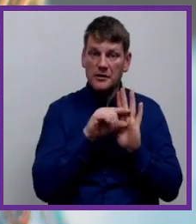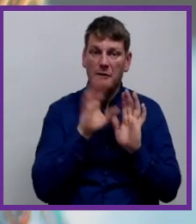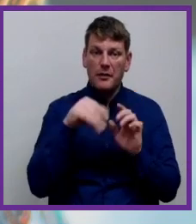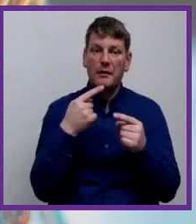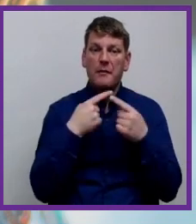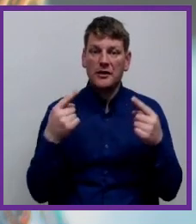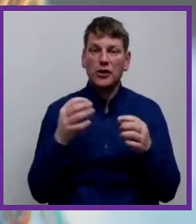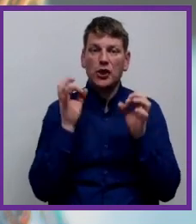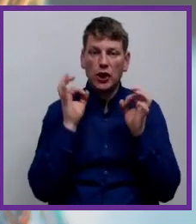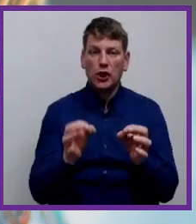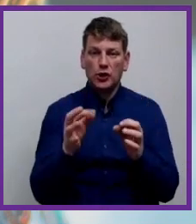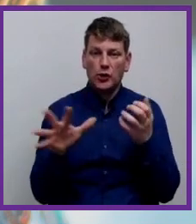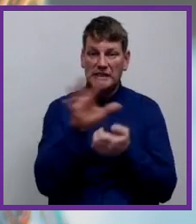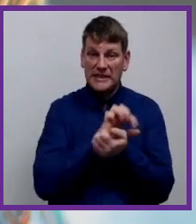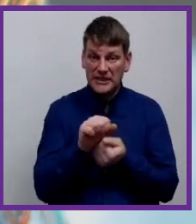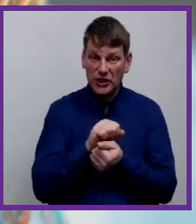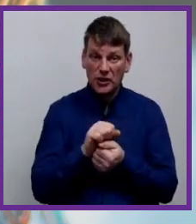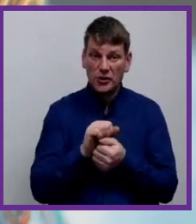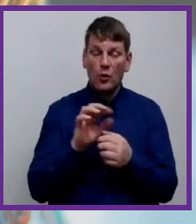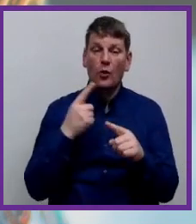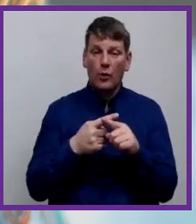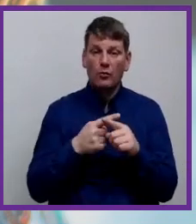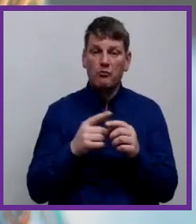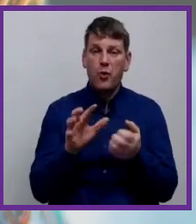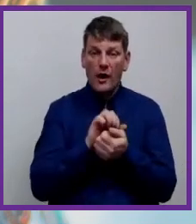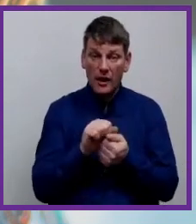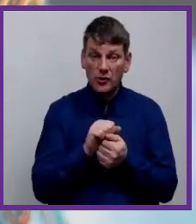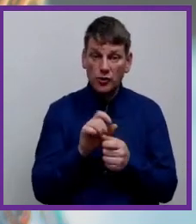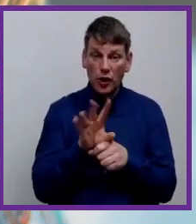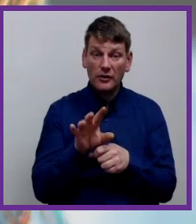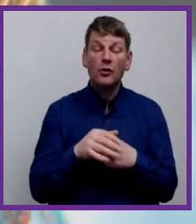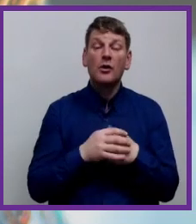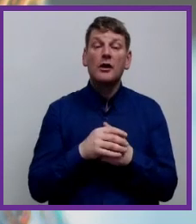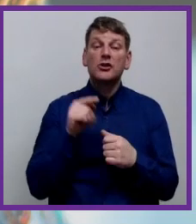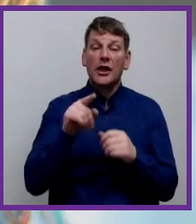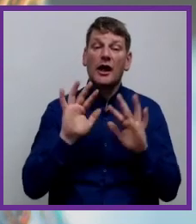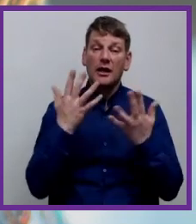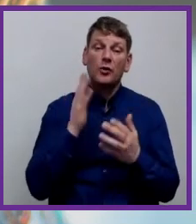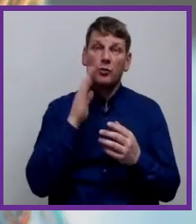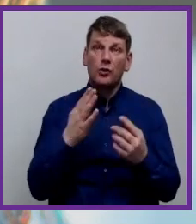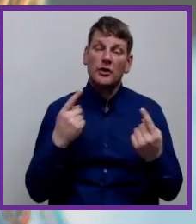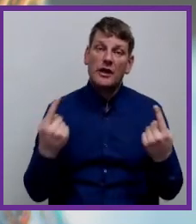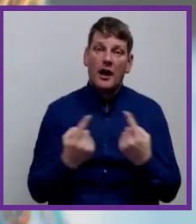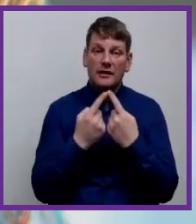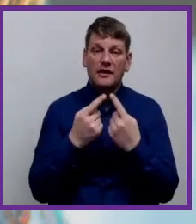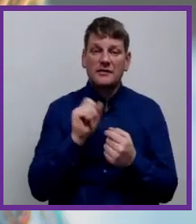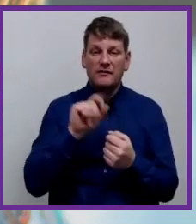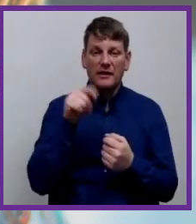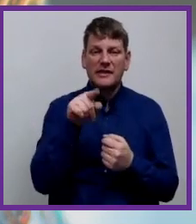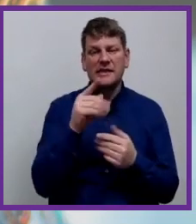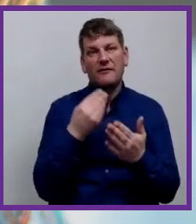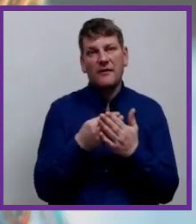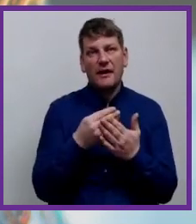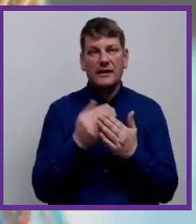mans tīšu iznīcināšanu un bojāšanu. Un šajā gadījumā tad to būtu jātiecina vairāk, un tas ir tiešām